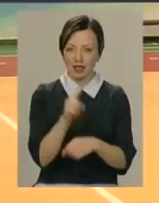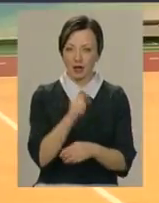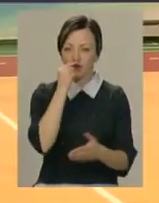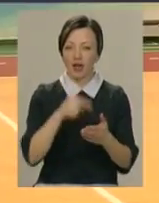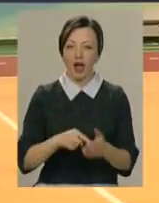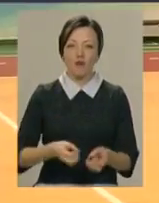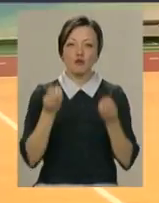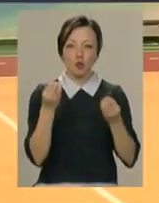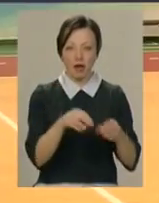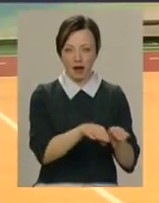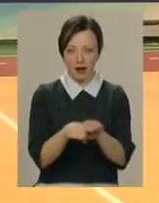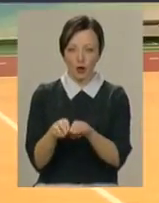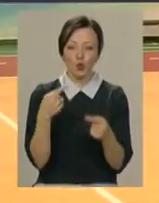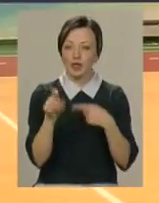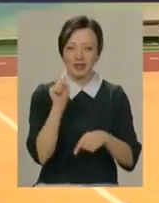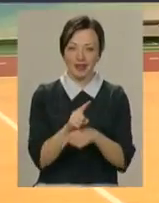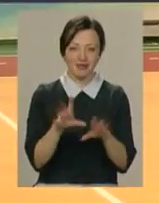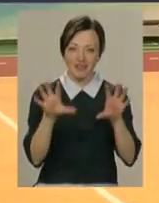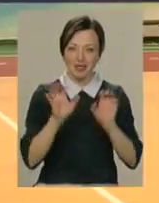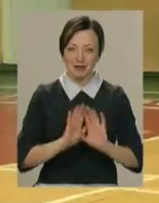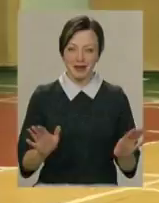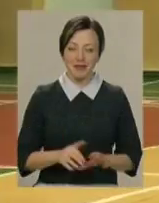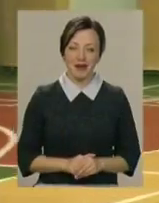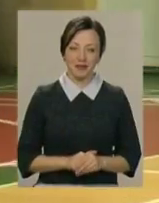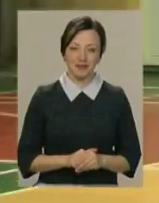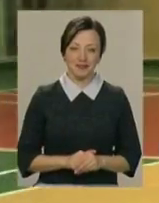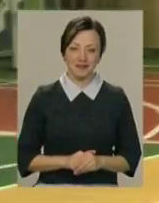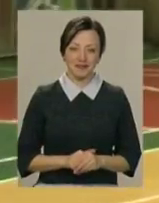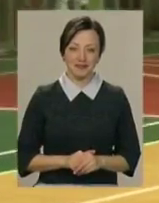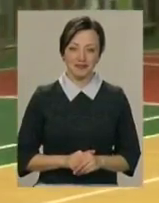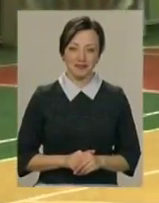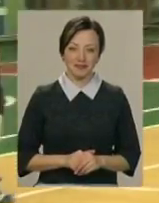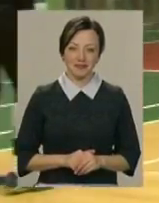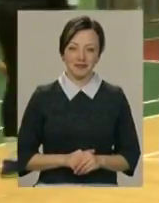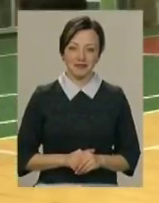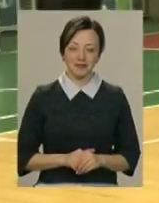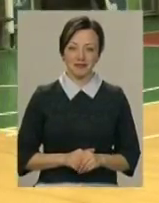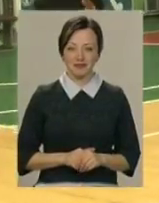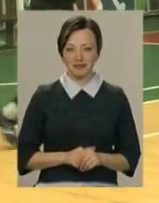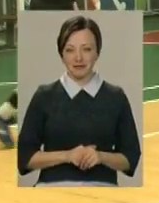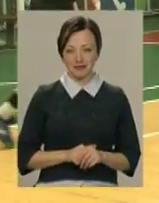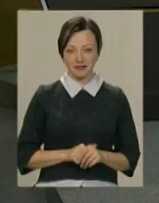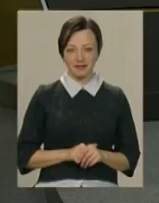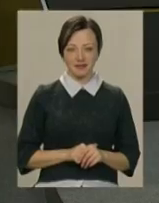выходить в Суперлигу. Мы других задач не воспринимаем. Ярослава Антошевська, Іван Мовчан. Новини Поділля